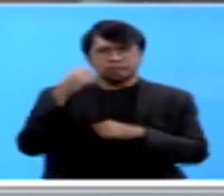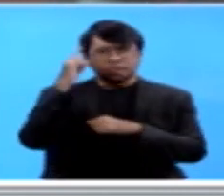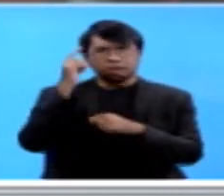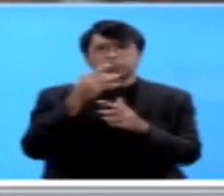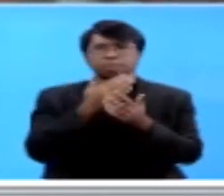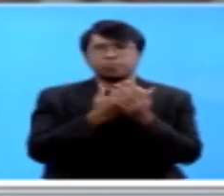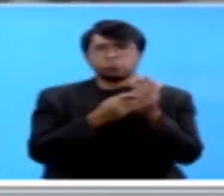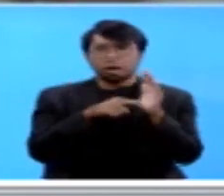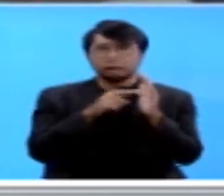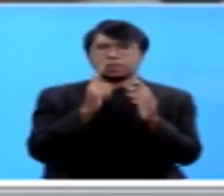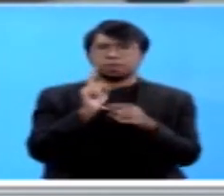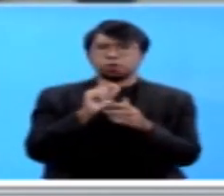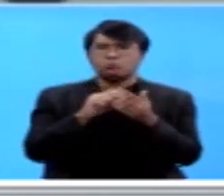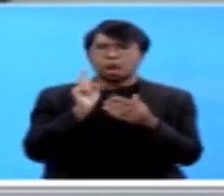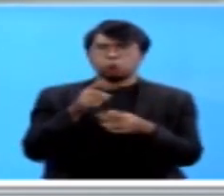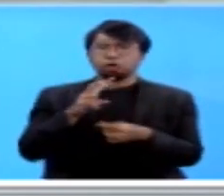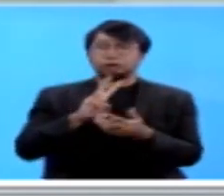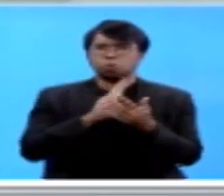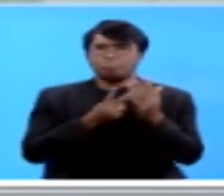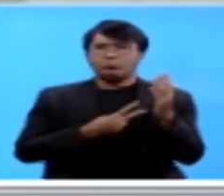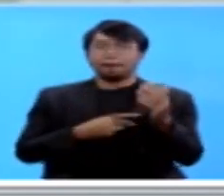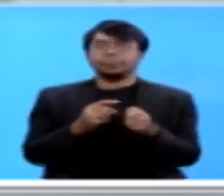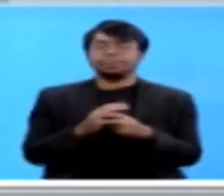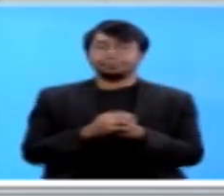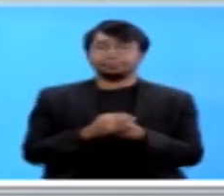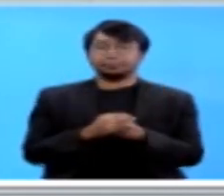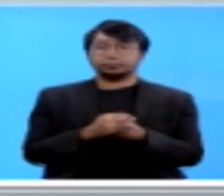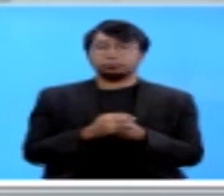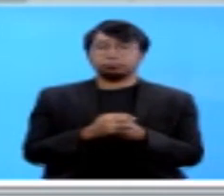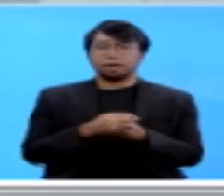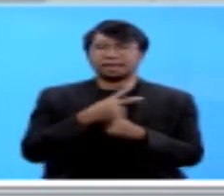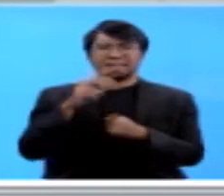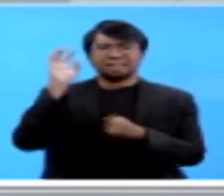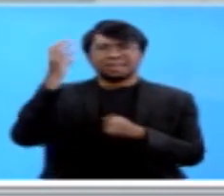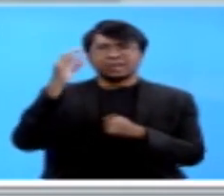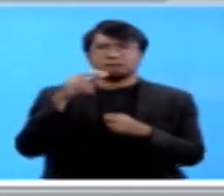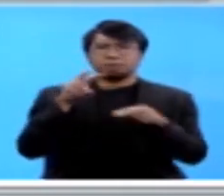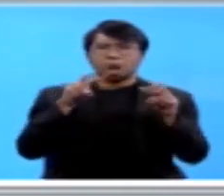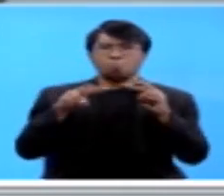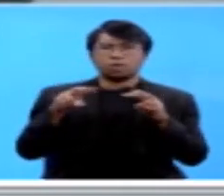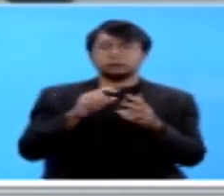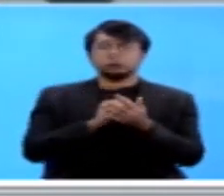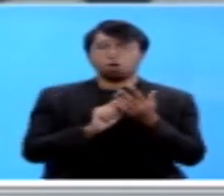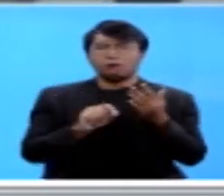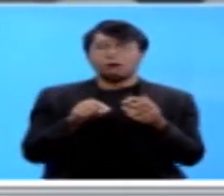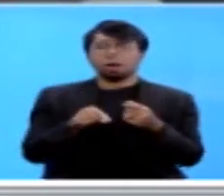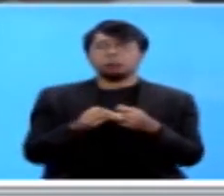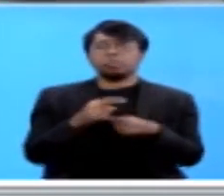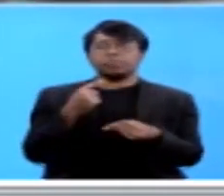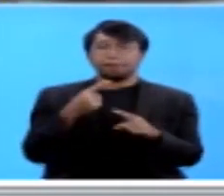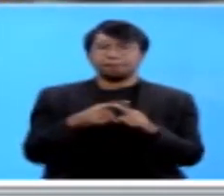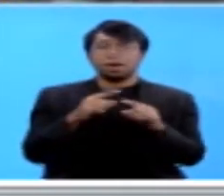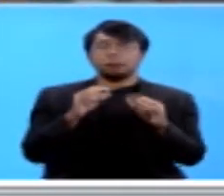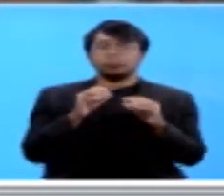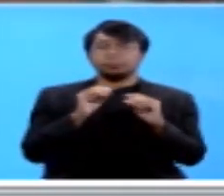mesti harus dirubah. Artinya ini dinas nampaknya harus melakukan pengawasan juga kepada sekolah-sekolah dan pembinaan agar